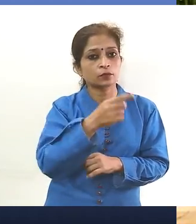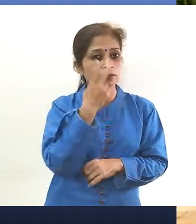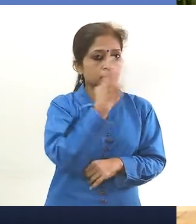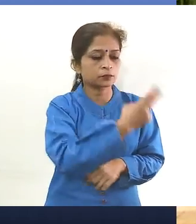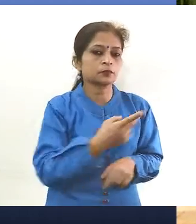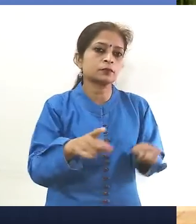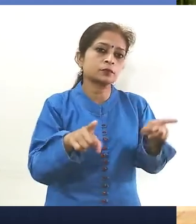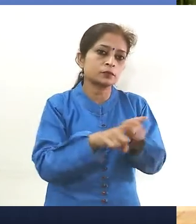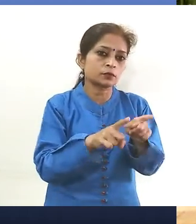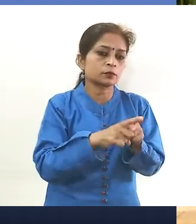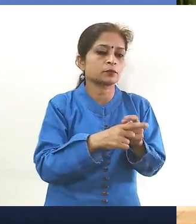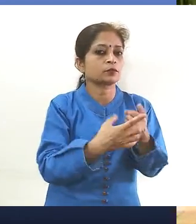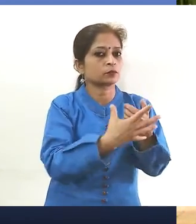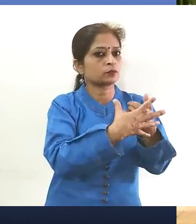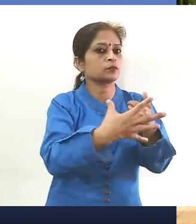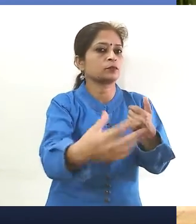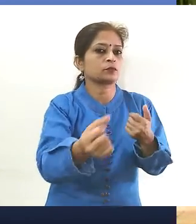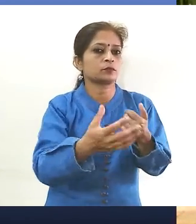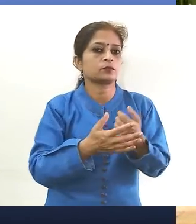ऐसे,